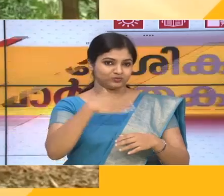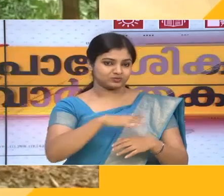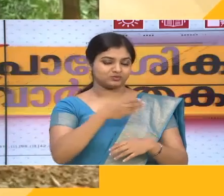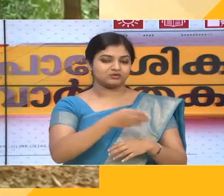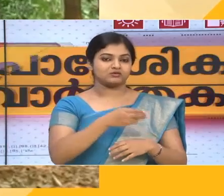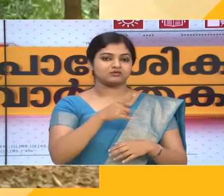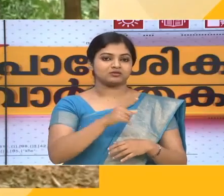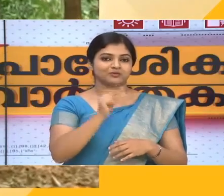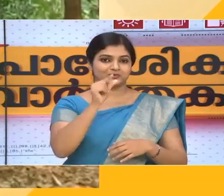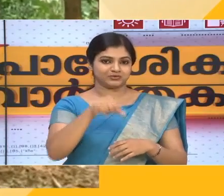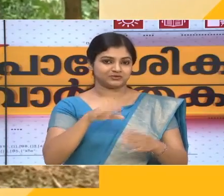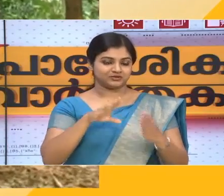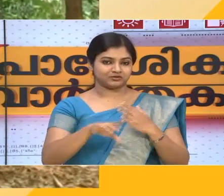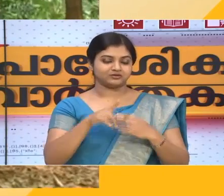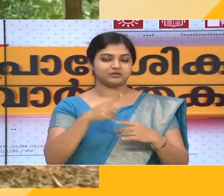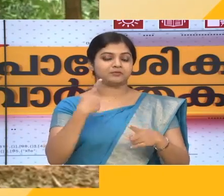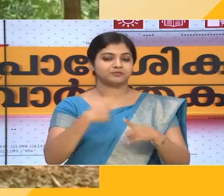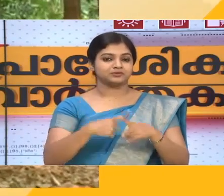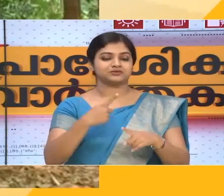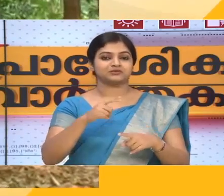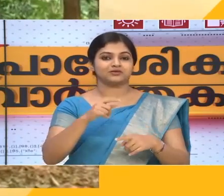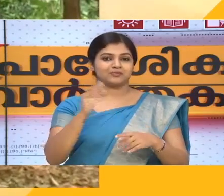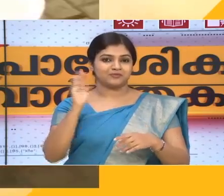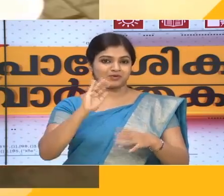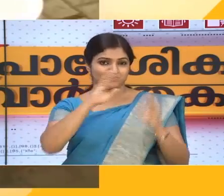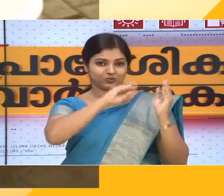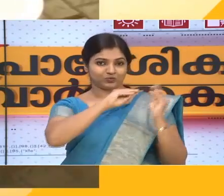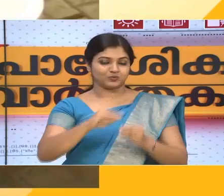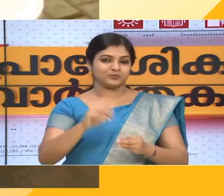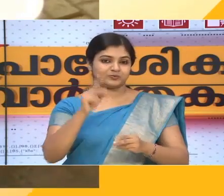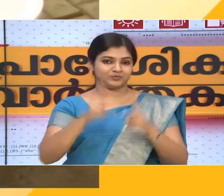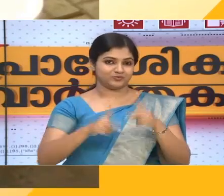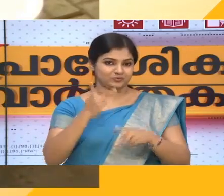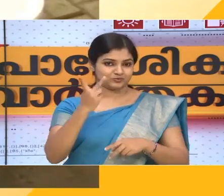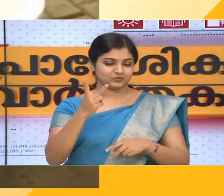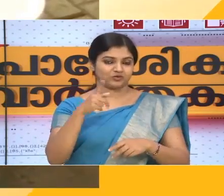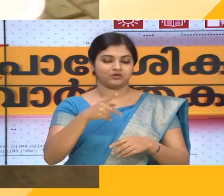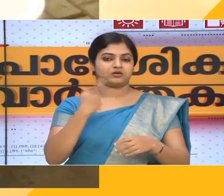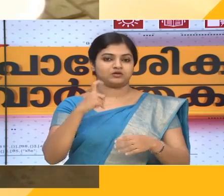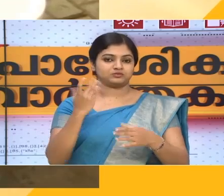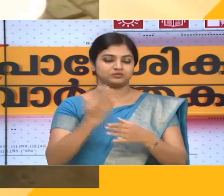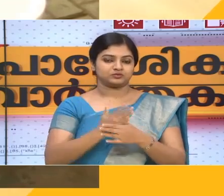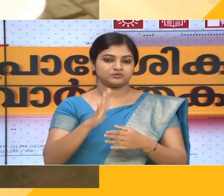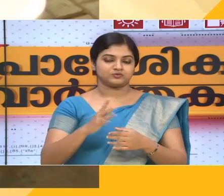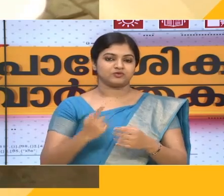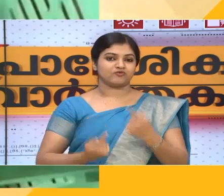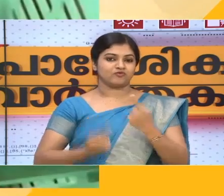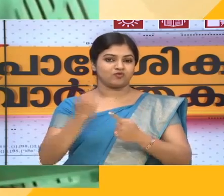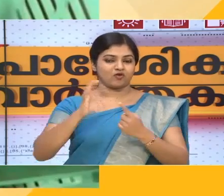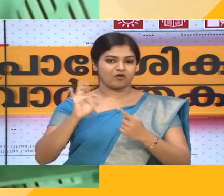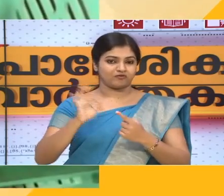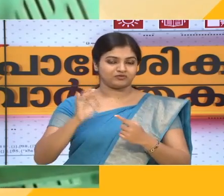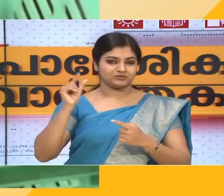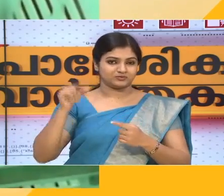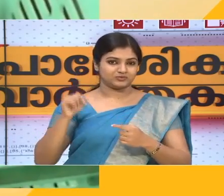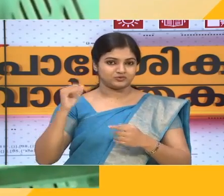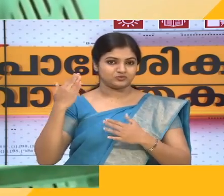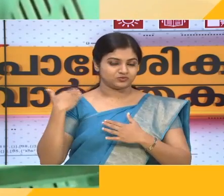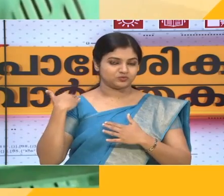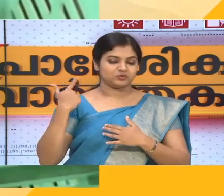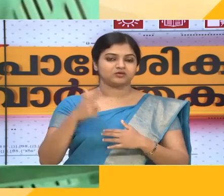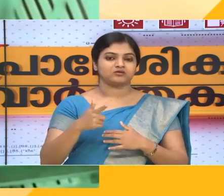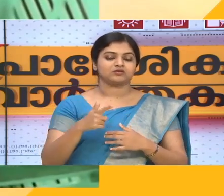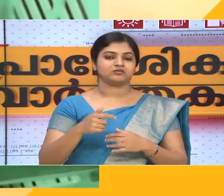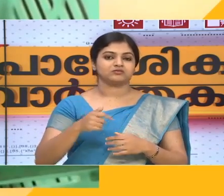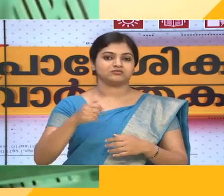അംഗത്തിനെതിരെയും ഈ പാമ്പ് പ്രദർശിപ്പിച്ച രണ്ടാൾക്കെതിരെയും. ഫോറസ്റ്റ് ഓഫീസർ കെ നീതുവിന്റെ നിർദ്ദേശപ്രകാരം സെക്ഷൻ ഫോറസ്റ്റ് ഓഫീസർമാരായ